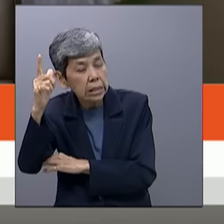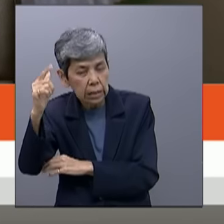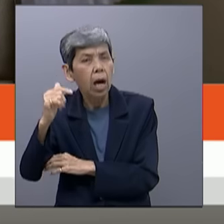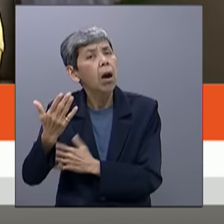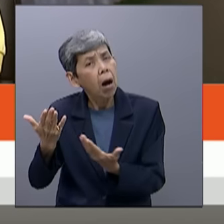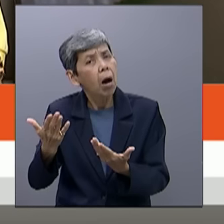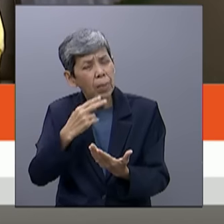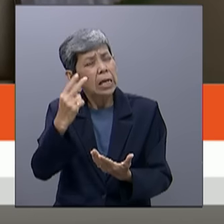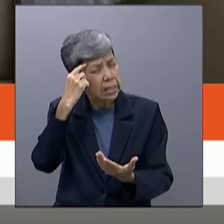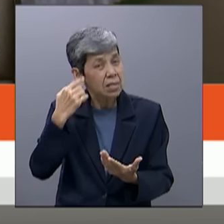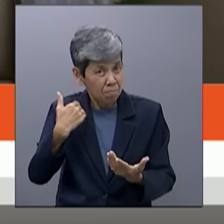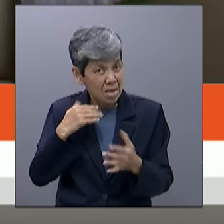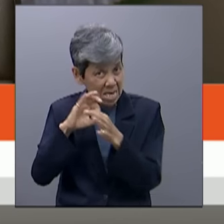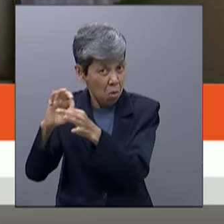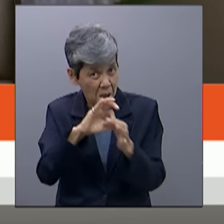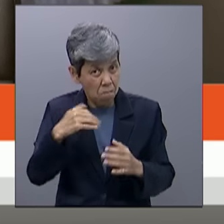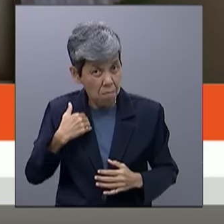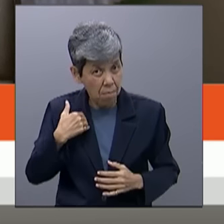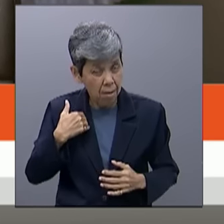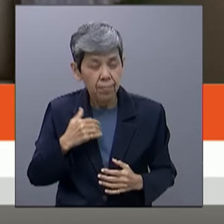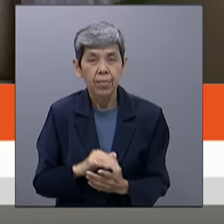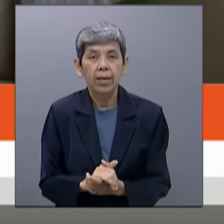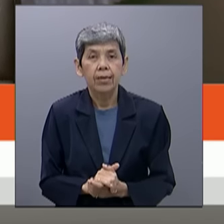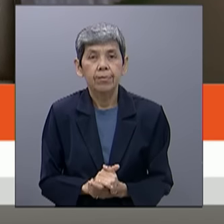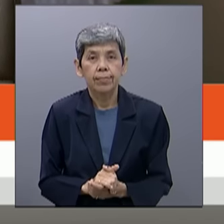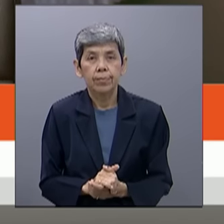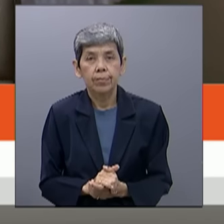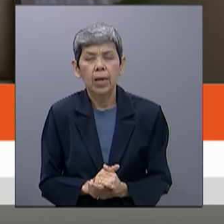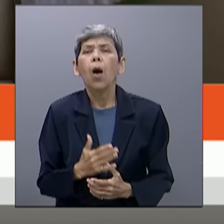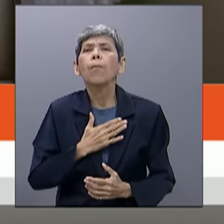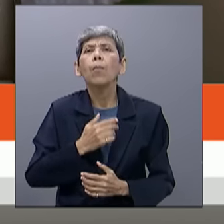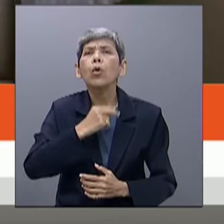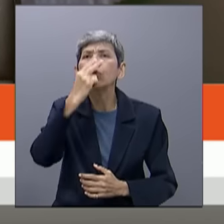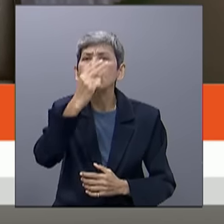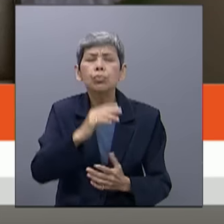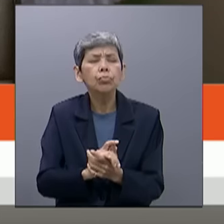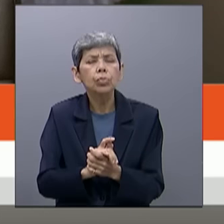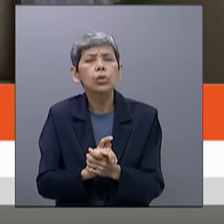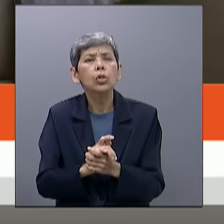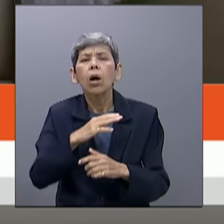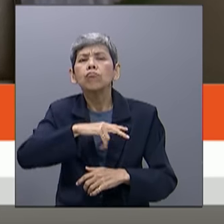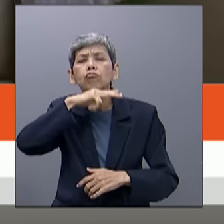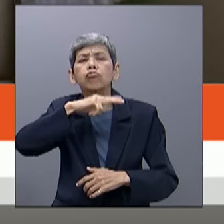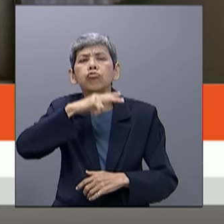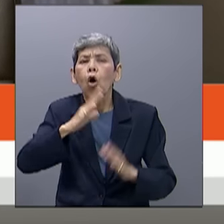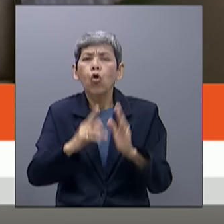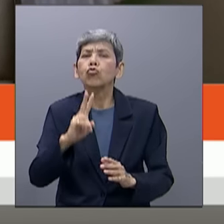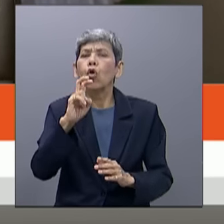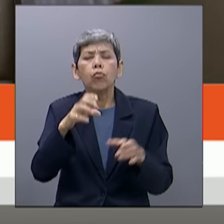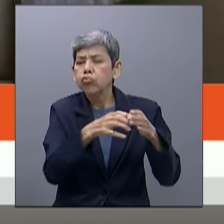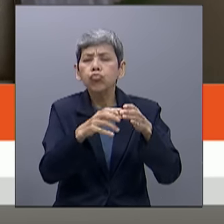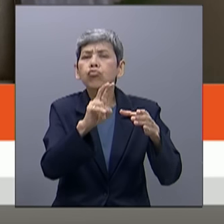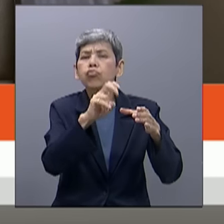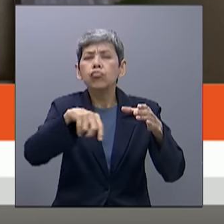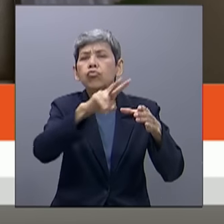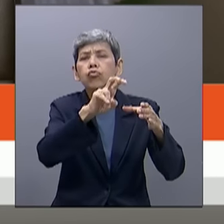ญ่ด้วยหรือเปล่าอาจารย์มองในเรื่องนี้ยังไงได้บ้างอะคะ ผมมองดูว่าให้คุณอนุทินมี200เสียง